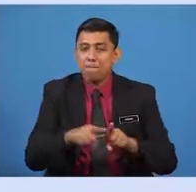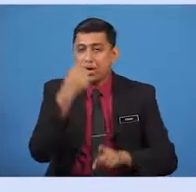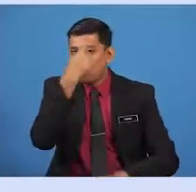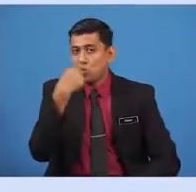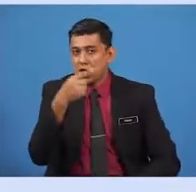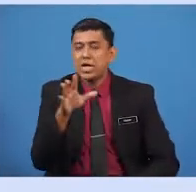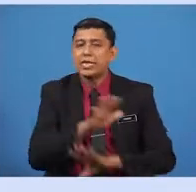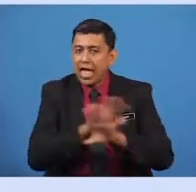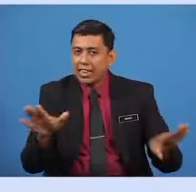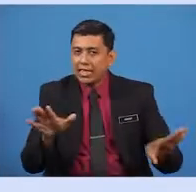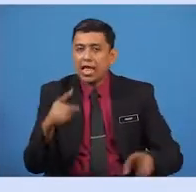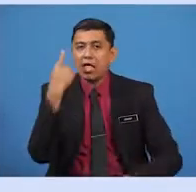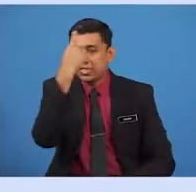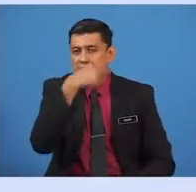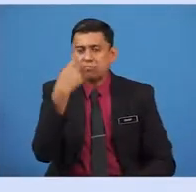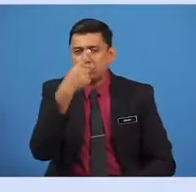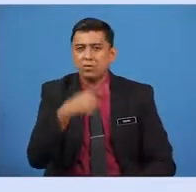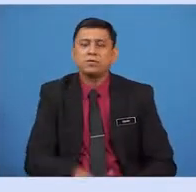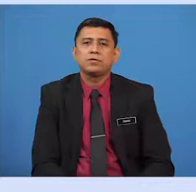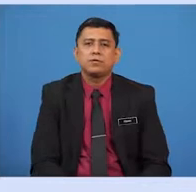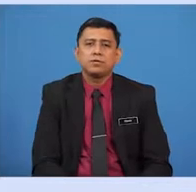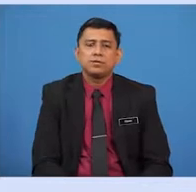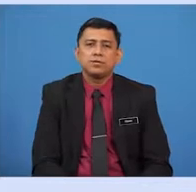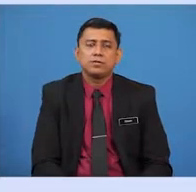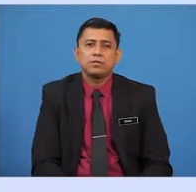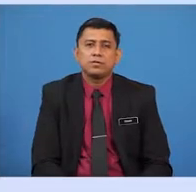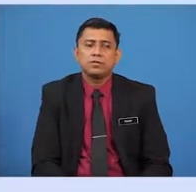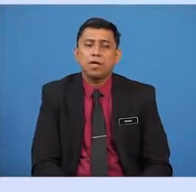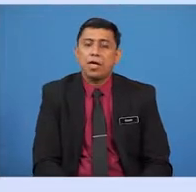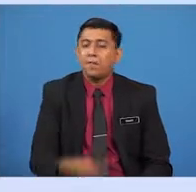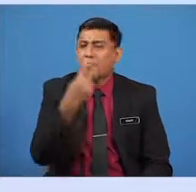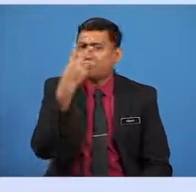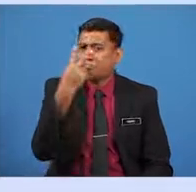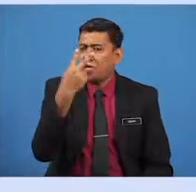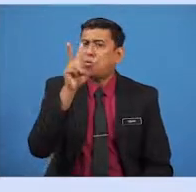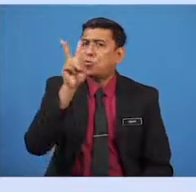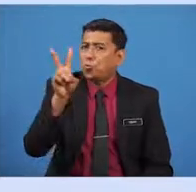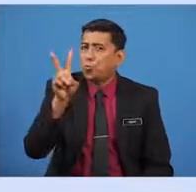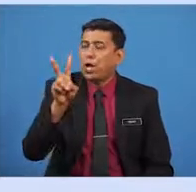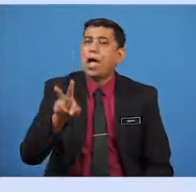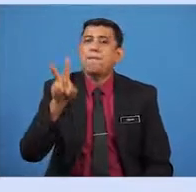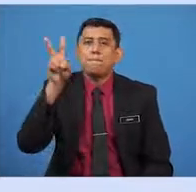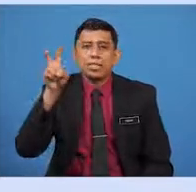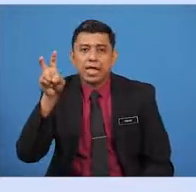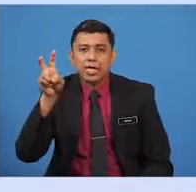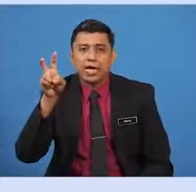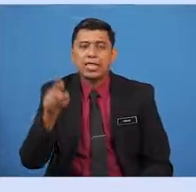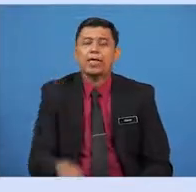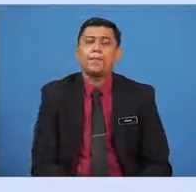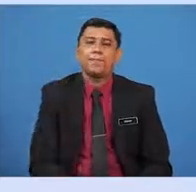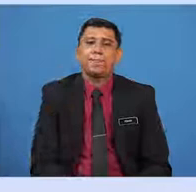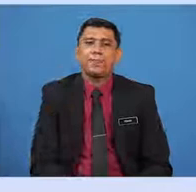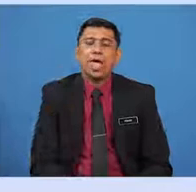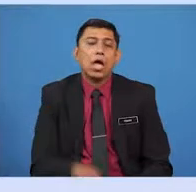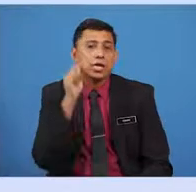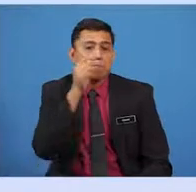kembah, kembah seiras dan kembah tidak seiras. Murid-murid sila perhatikan